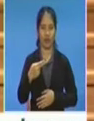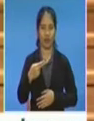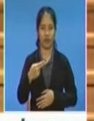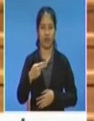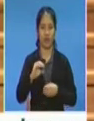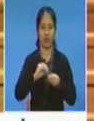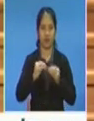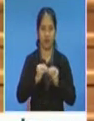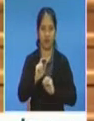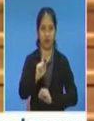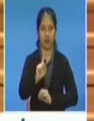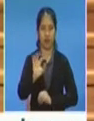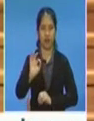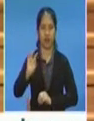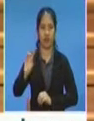197